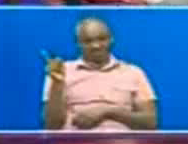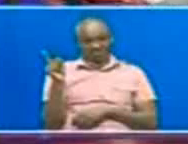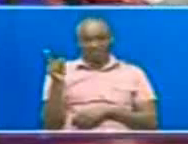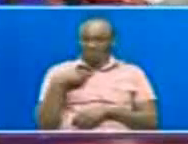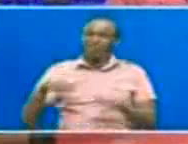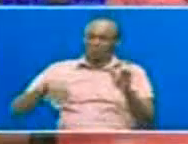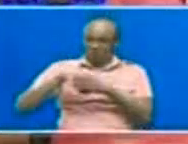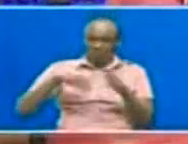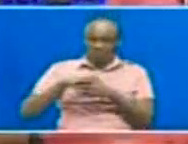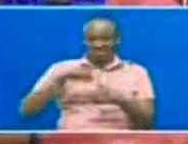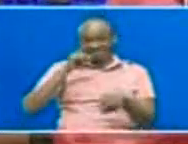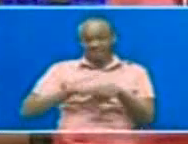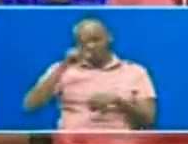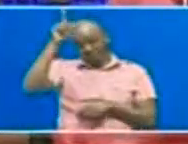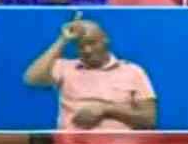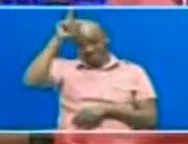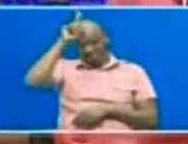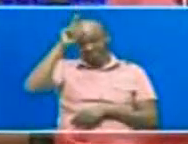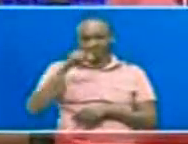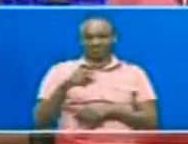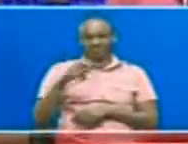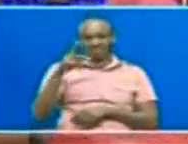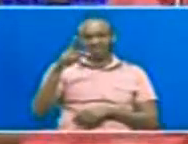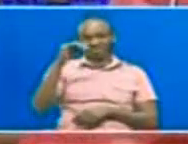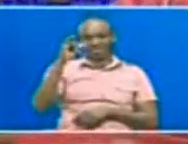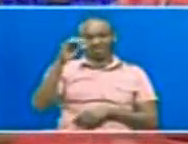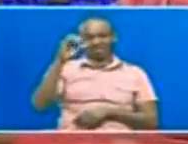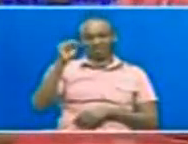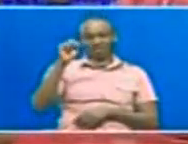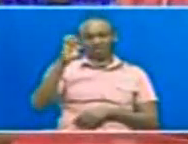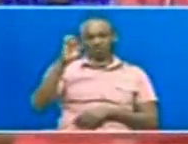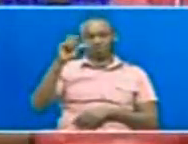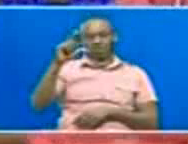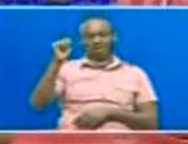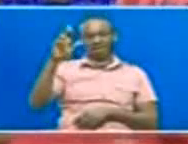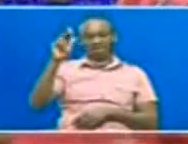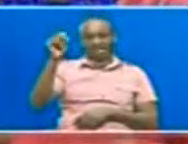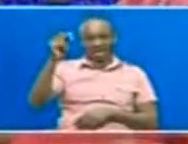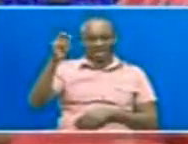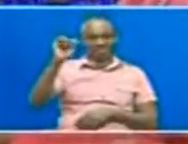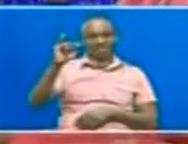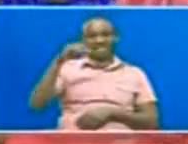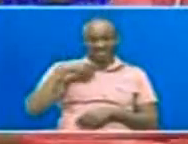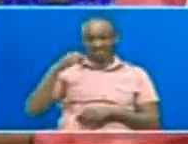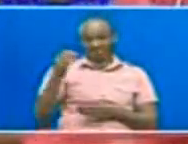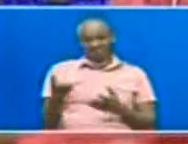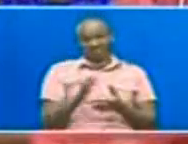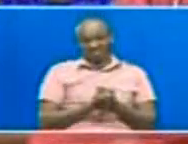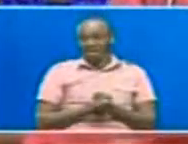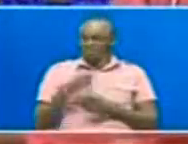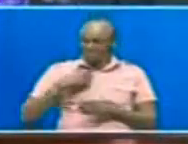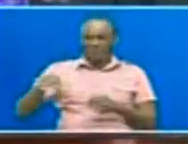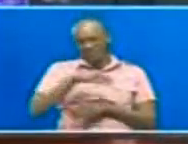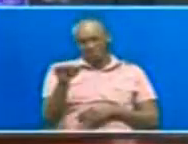Nilicheza mpira katika kijiji ya Soliani. In Tirik location. Huko ndio nilikuwa nacheza mpira. Na nilikuwa